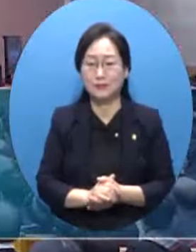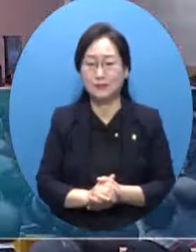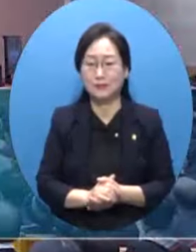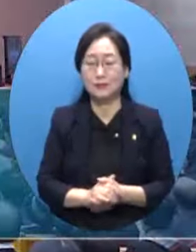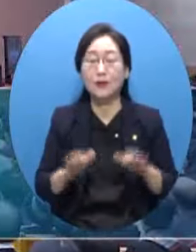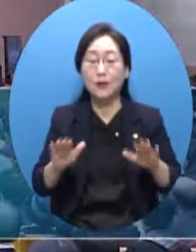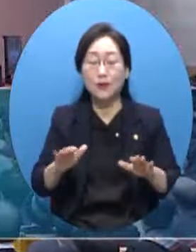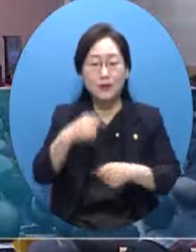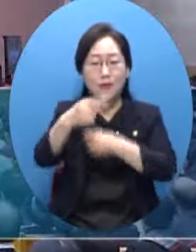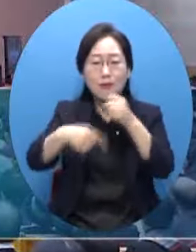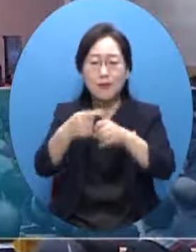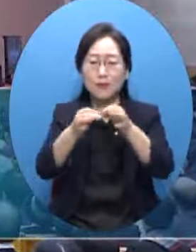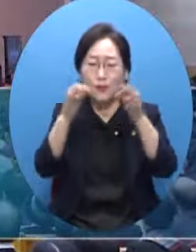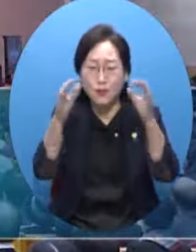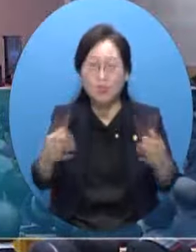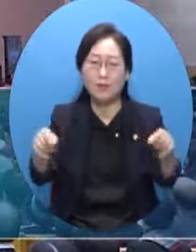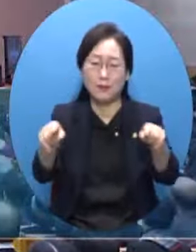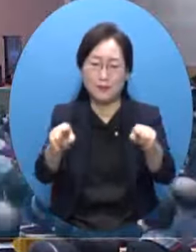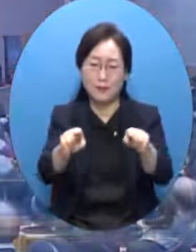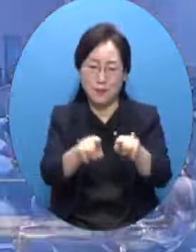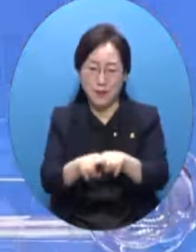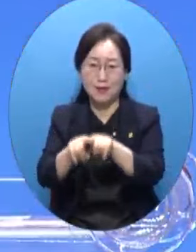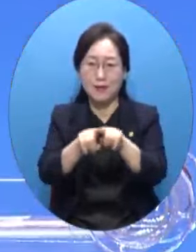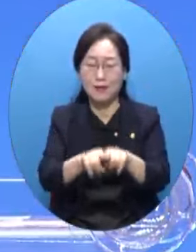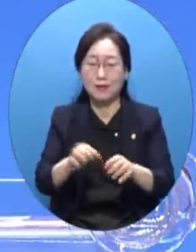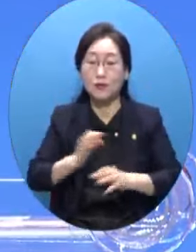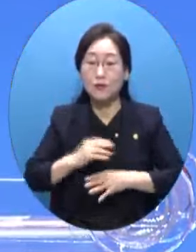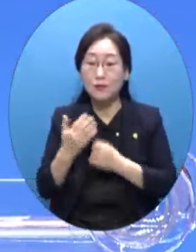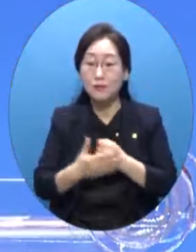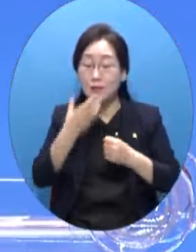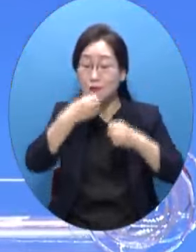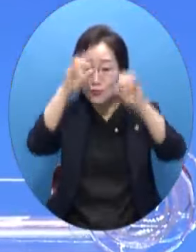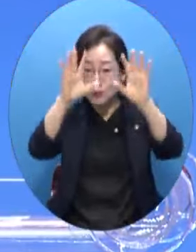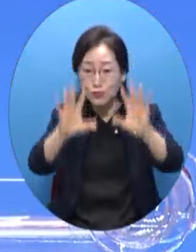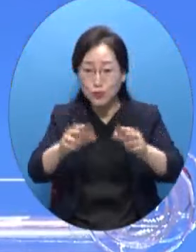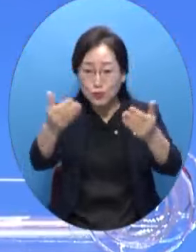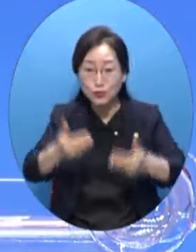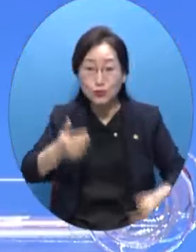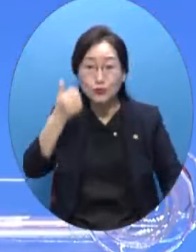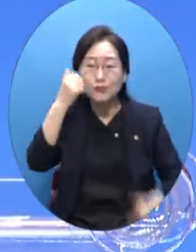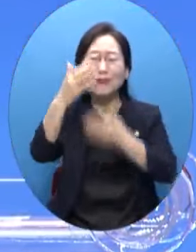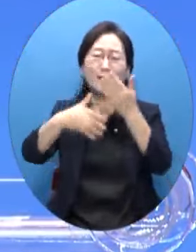오늘은 한 해 동안 우리와 함께 하시고 놀라운 은혜와 축복을 내려주신 하나님께